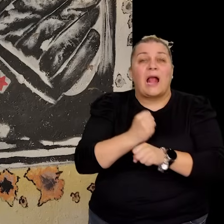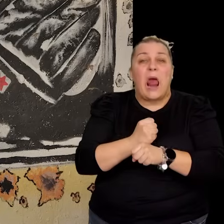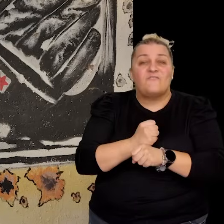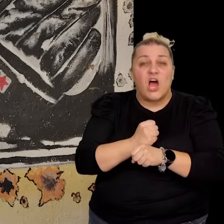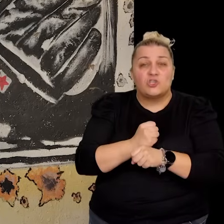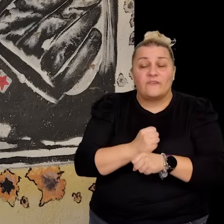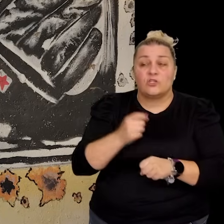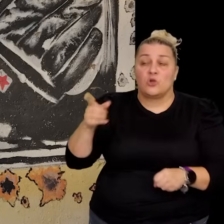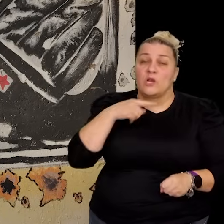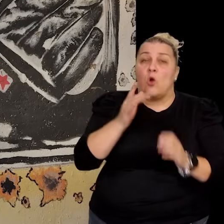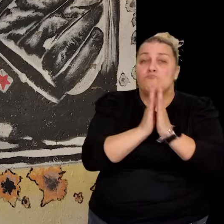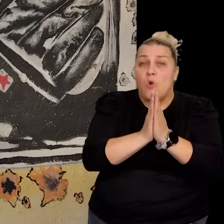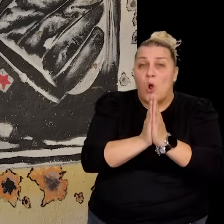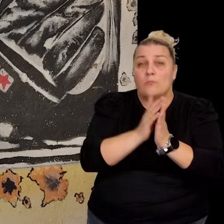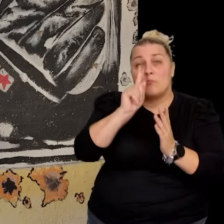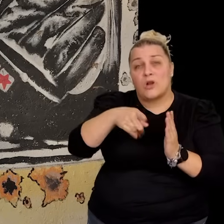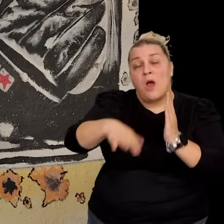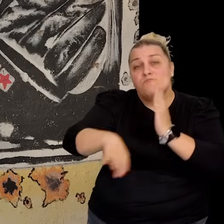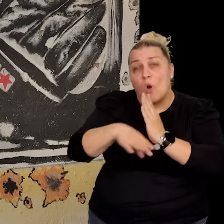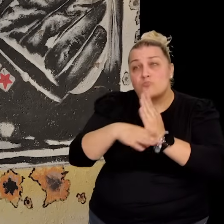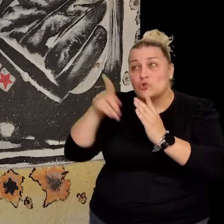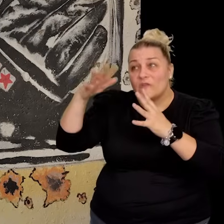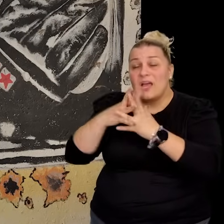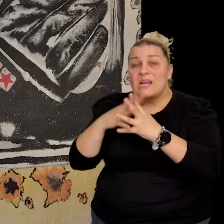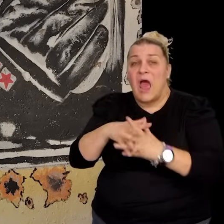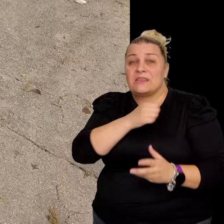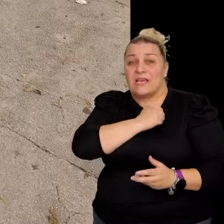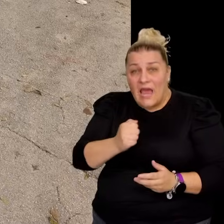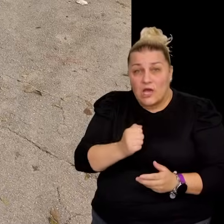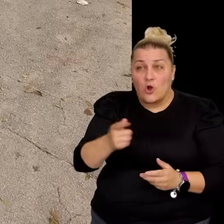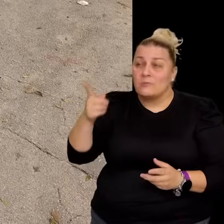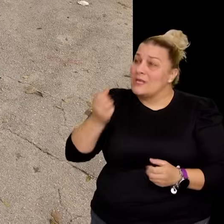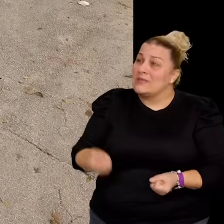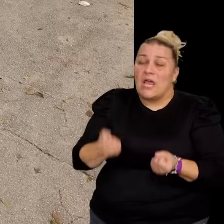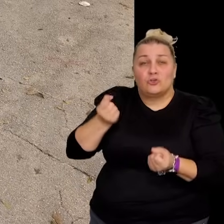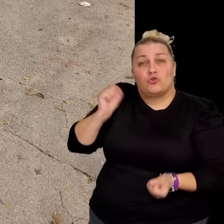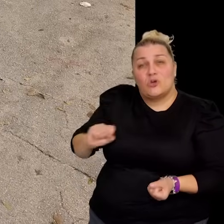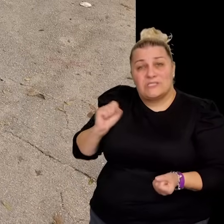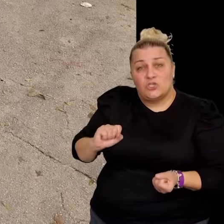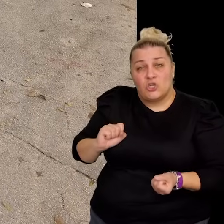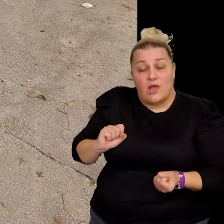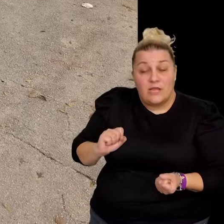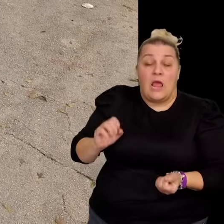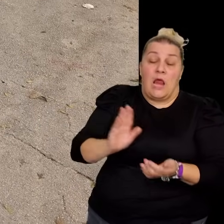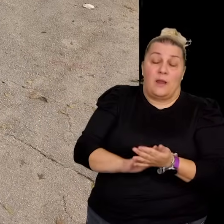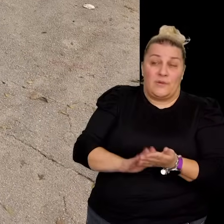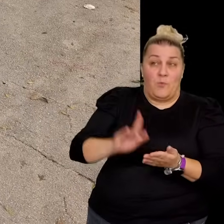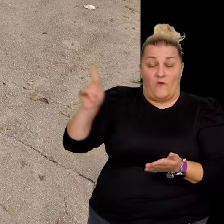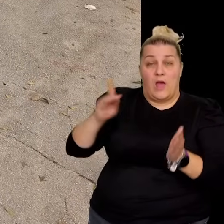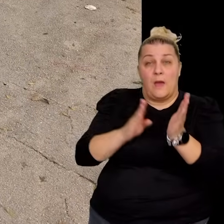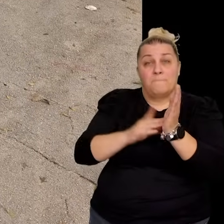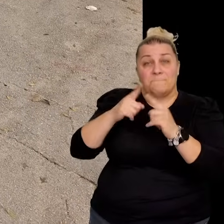gradu heroju, grad heroj teško može izdržati. Kakav jedan dan na toj mitnici vašoj, našoj je